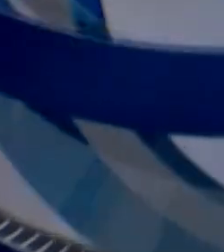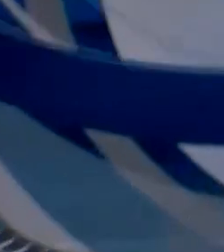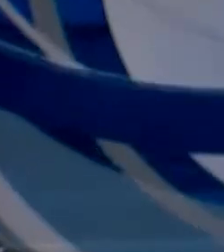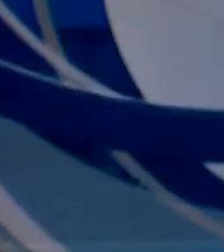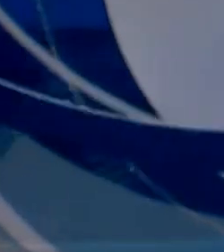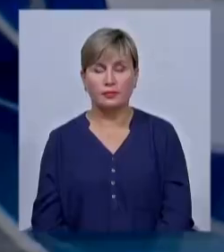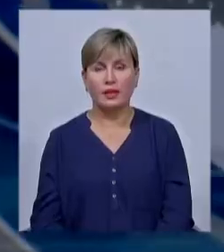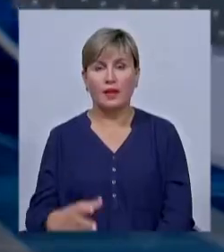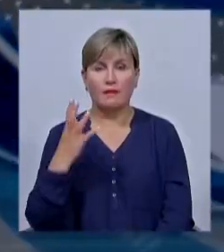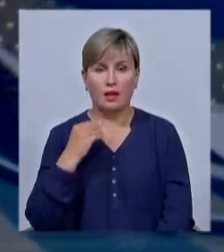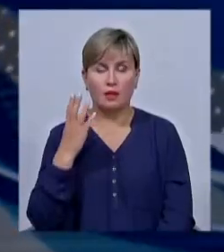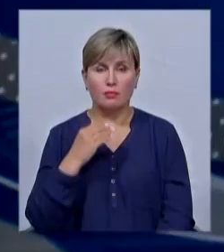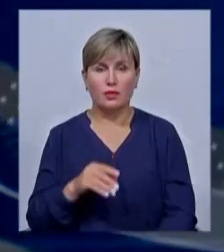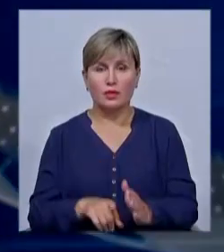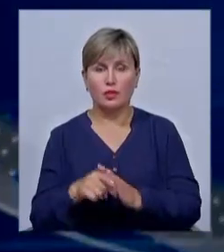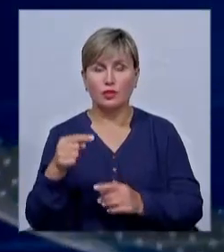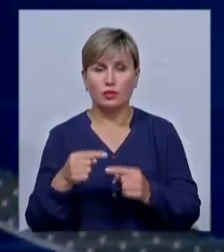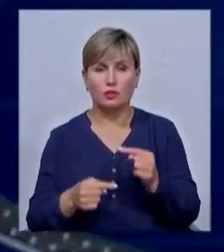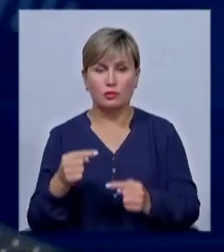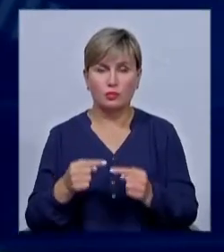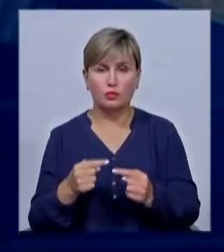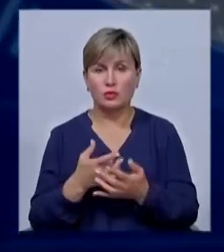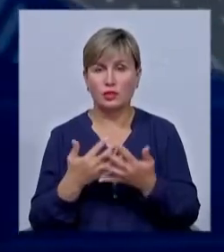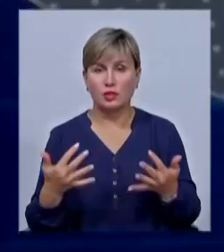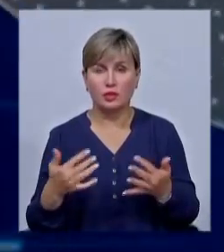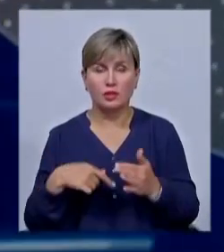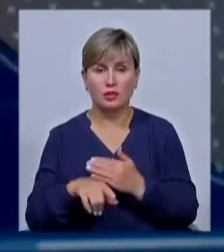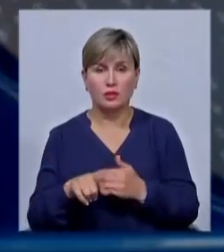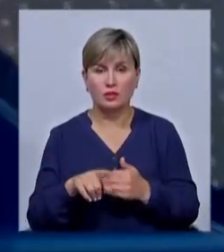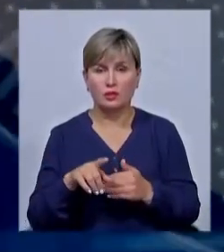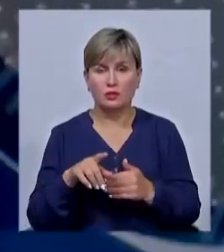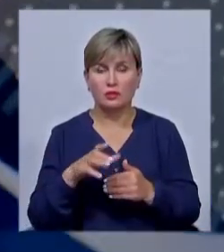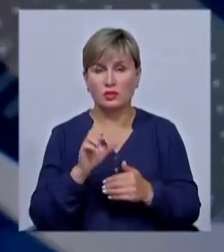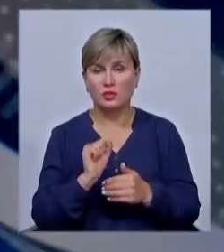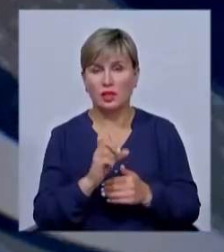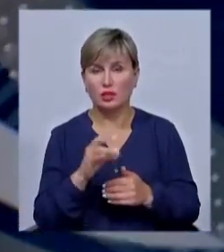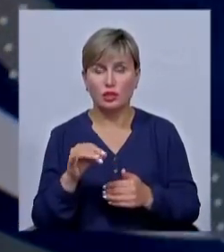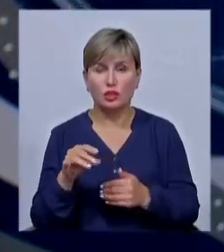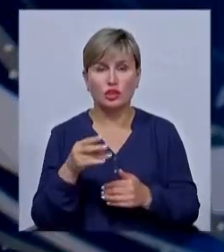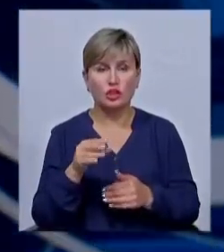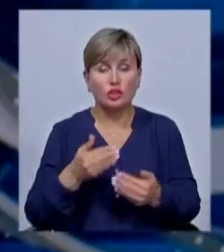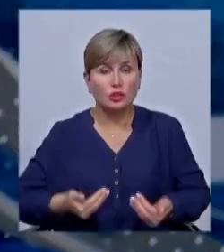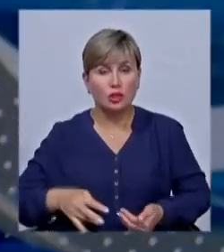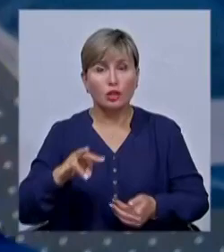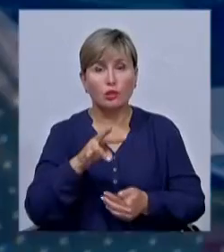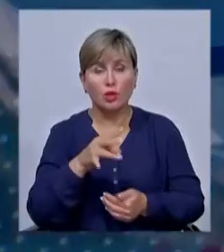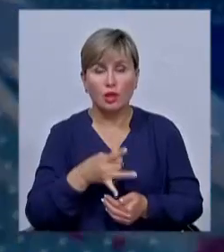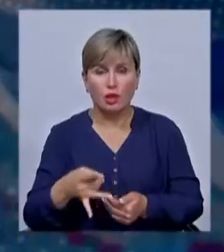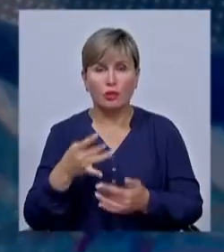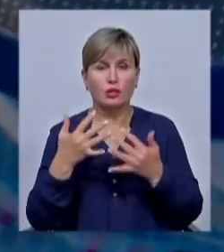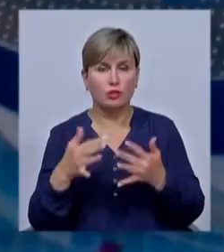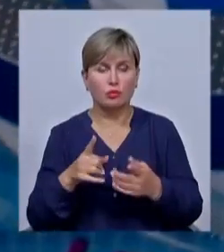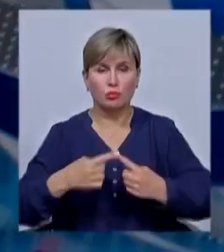вам от и разгорается спор вокруг принадлежности сакских курганов жителей наурызбай ского района требует чтобы